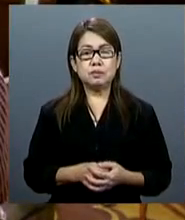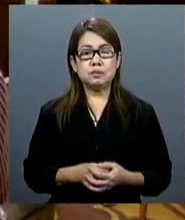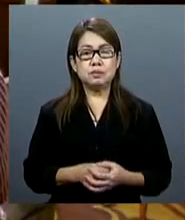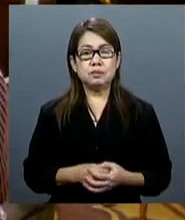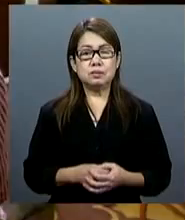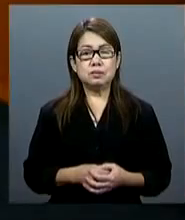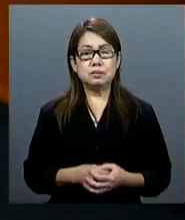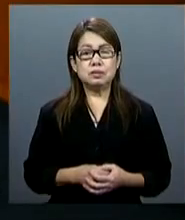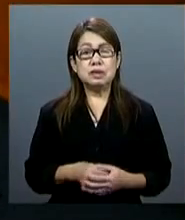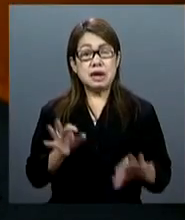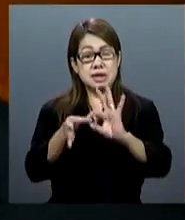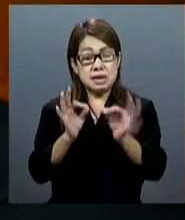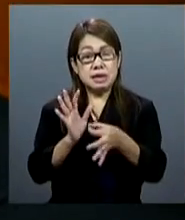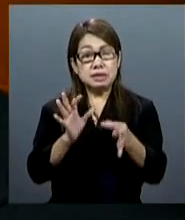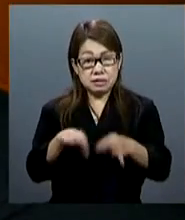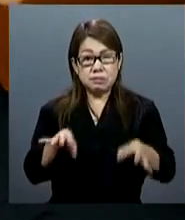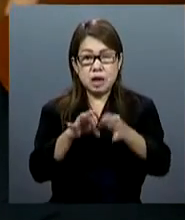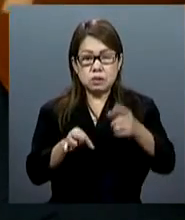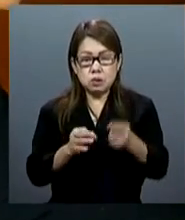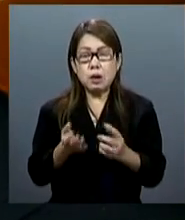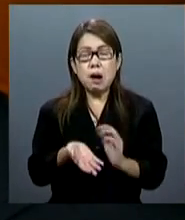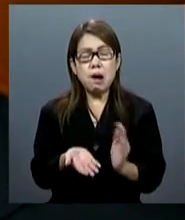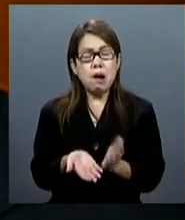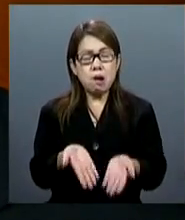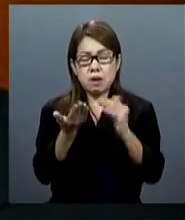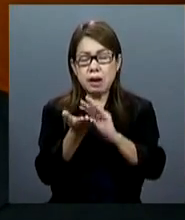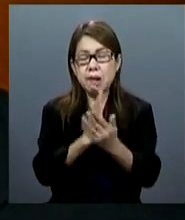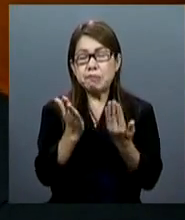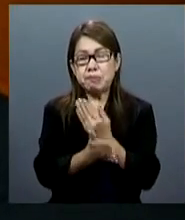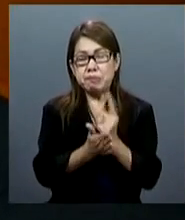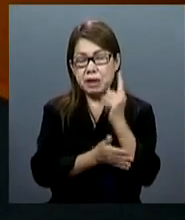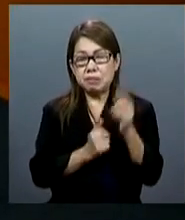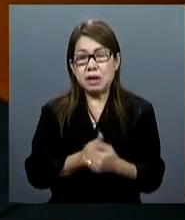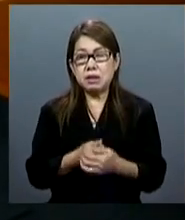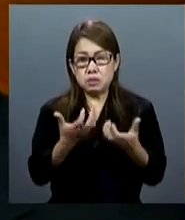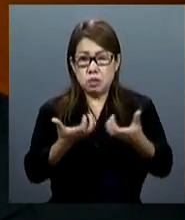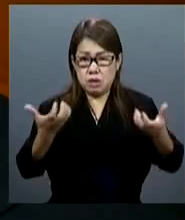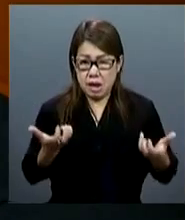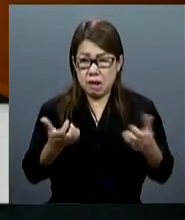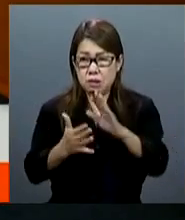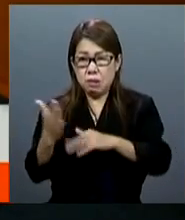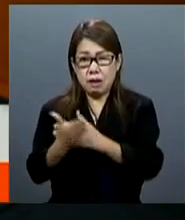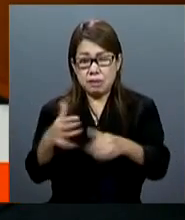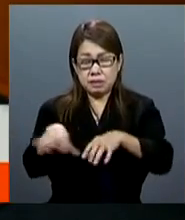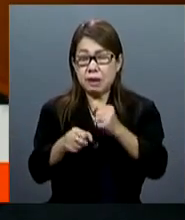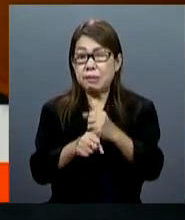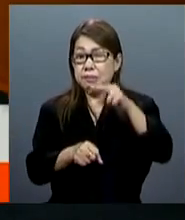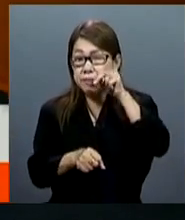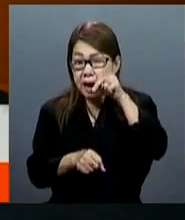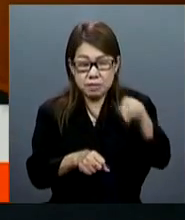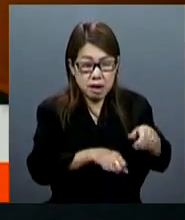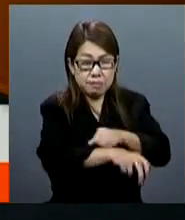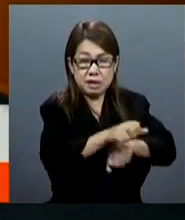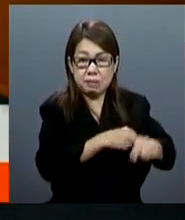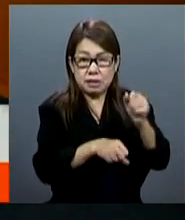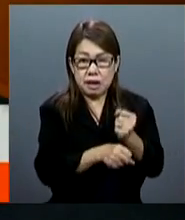สาระสำคัญมันคือเป็นการปฏิรูปองค์กรว่าเราจะแยกหน่วยงานด้านทำแผนนโยบายน้ำชาติออกจากหน่วยงานฝ่ายปฏิบัติเพราะฉะนั้นต่อไปเราจะมีหน่วยงานแผนนโย